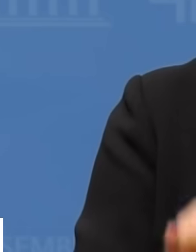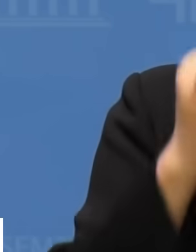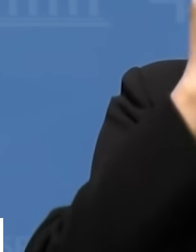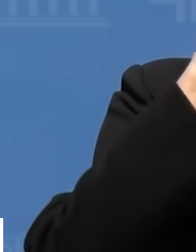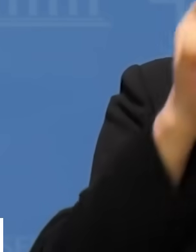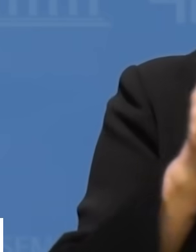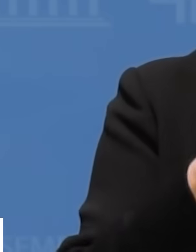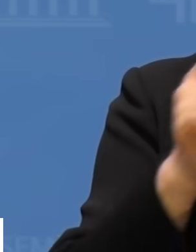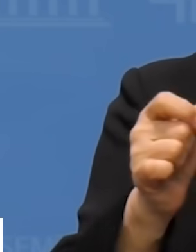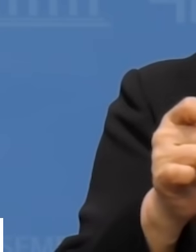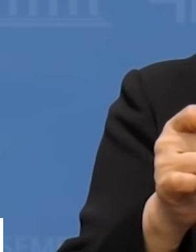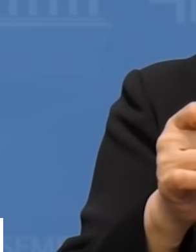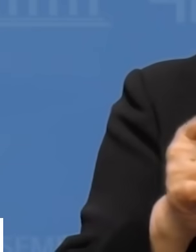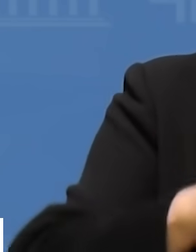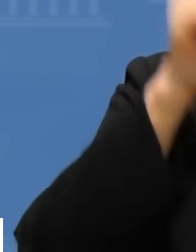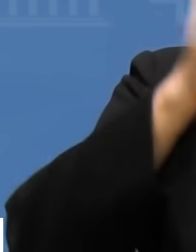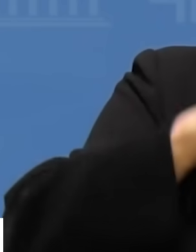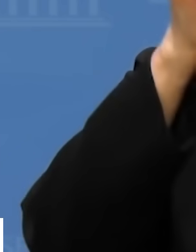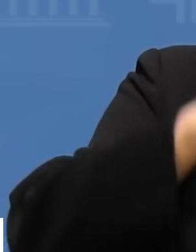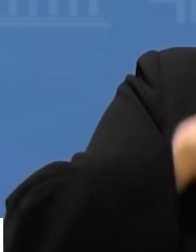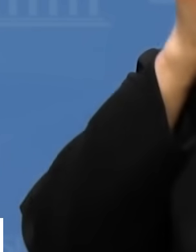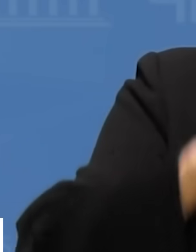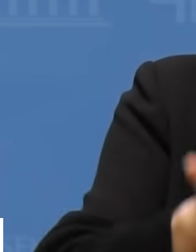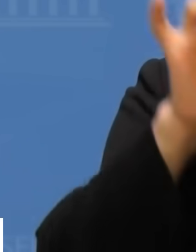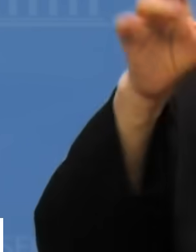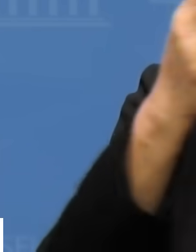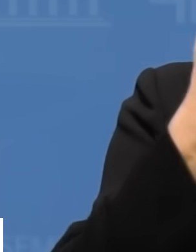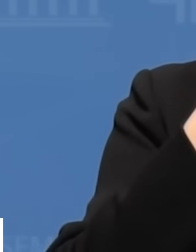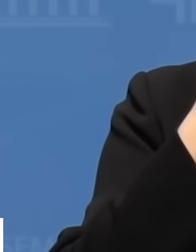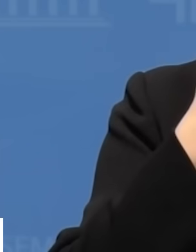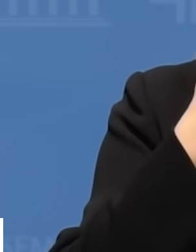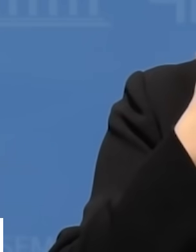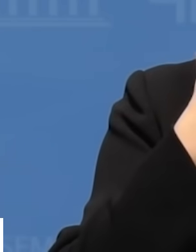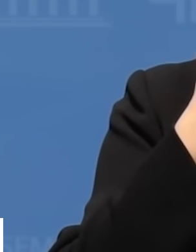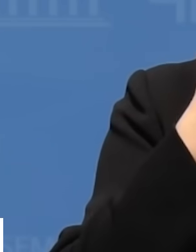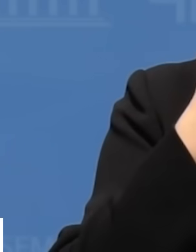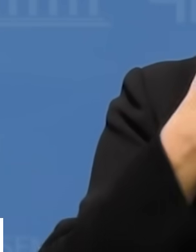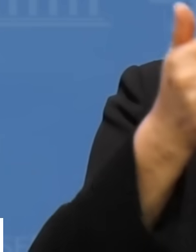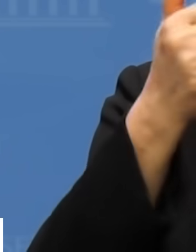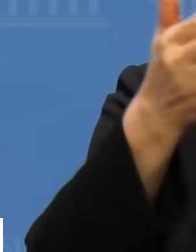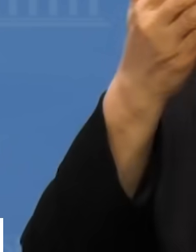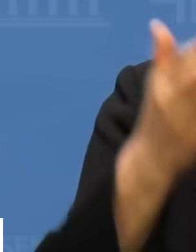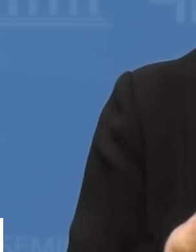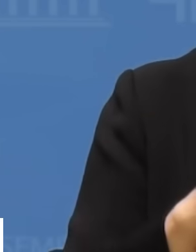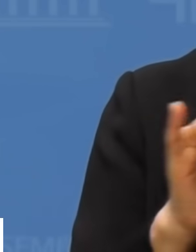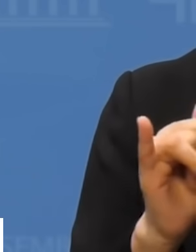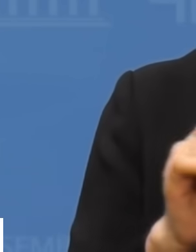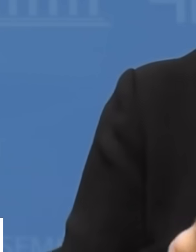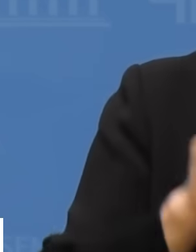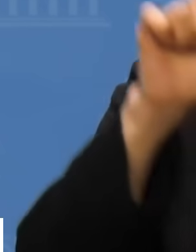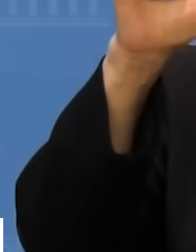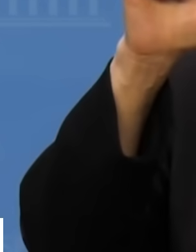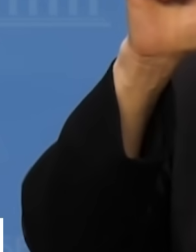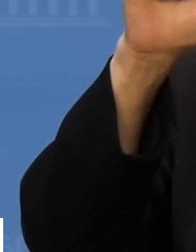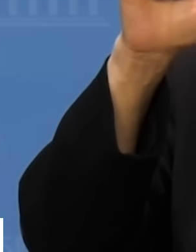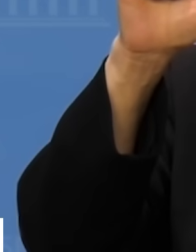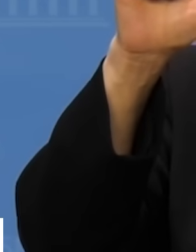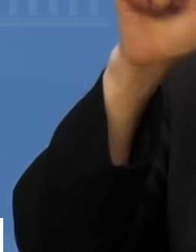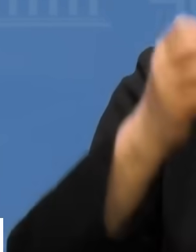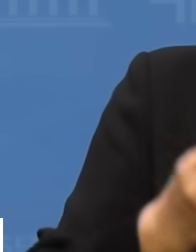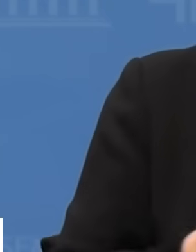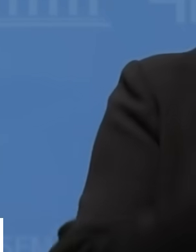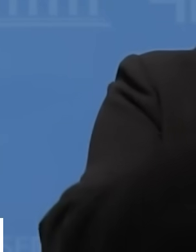보이스피싱의 주범을 판결해 본 적은 단 한 번도 없습니다. 재판받는 사람들 대부분이